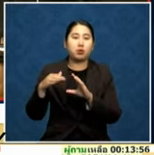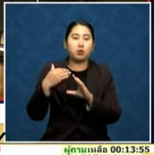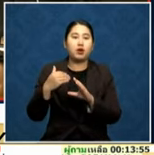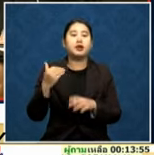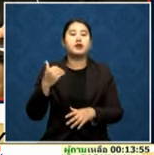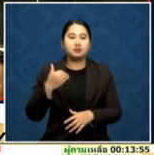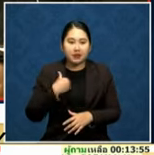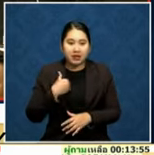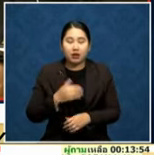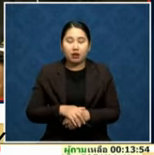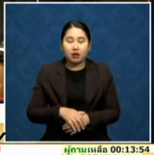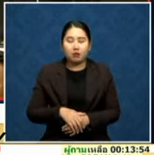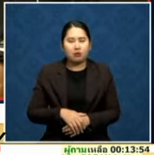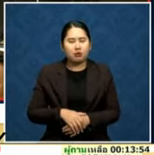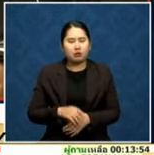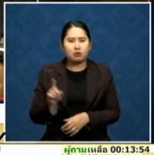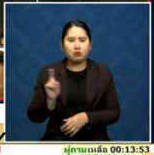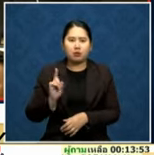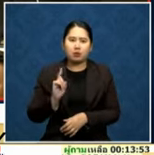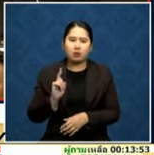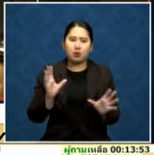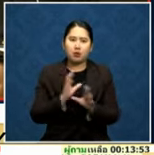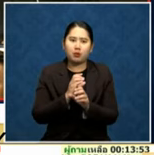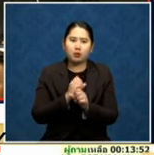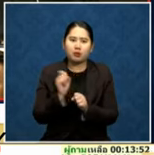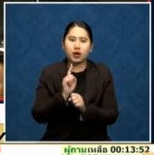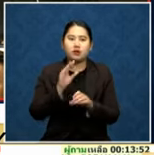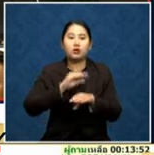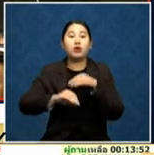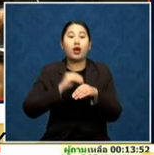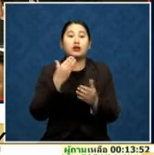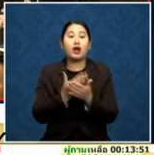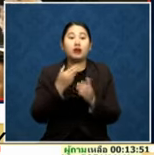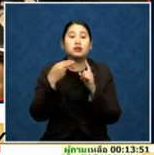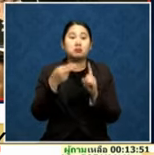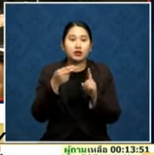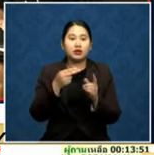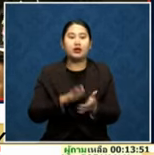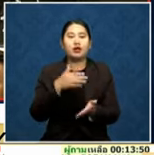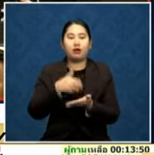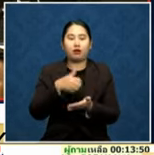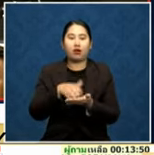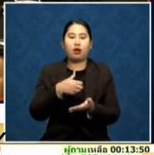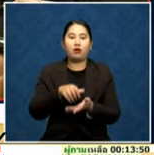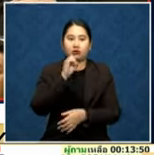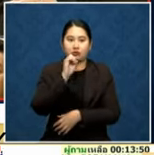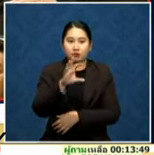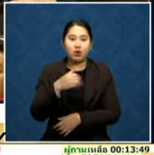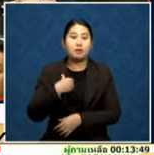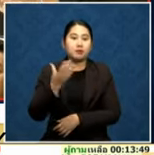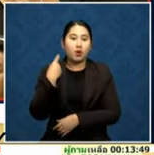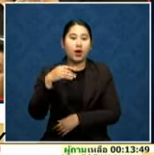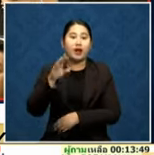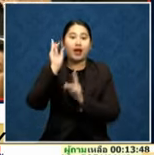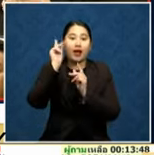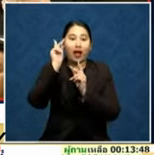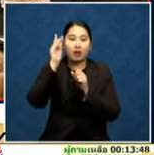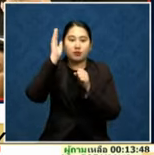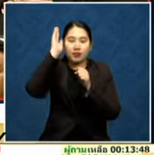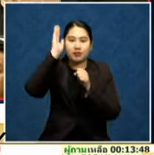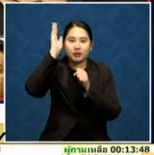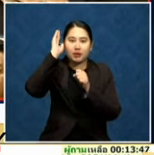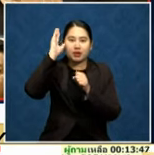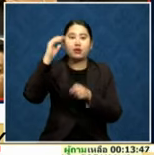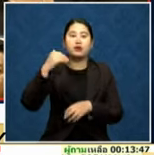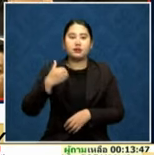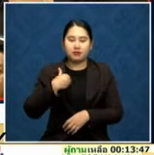ว่ามัเกิดอะไรขึ้นกนแ่กับโครงการ Digital Wallet นะคะเมื่วานนี้ในเนือหาที่ได้มีการแทลงก็มีในส่วนท